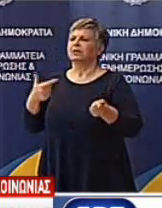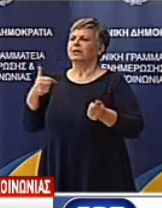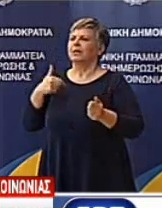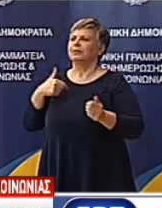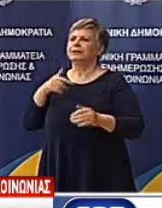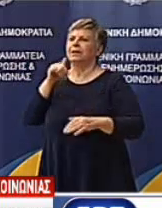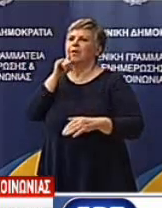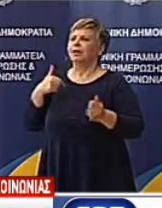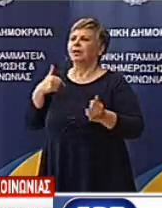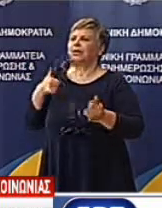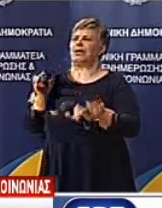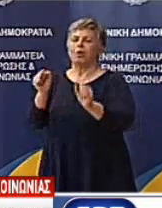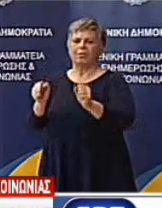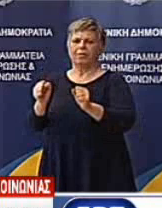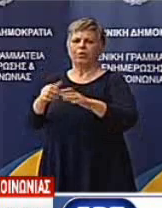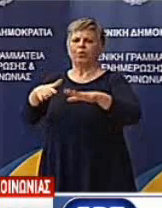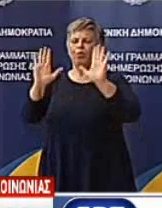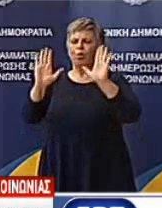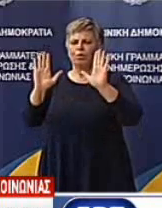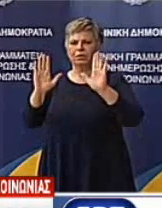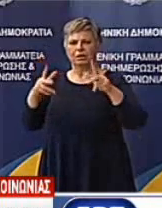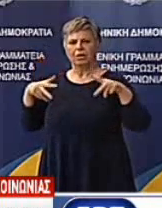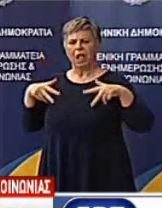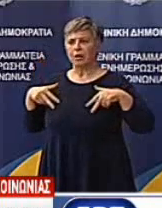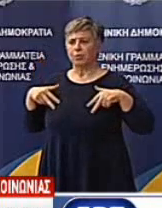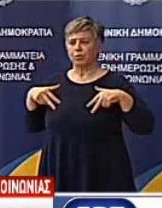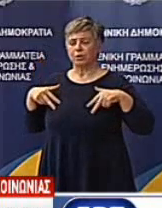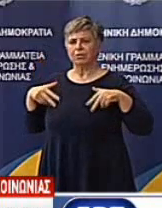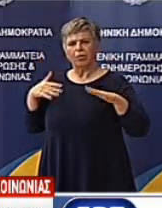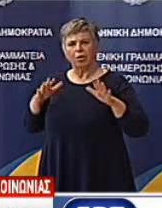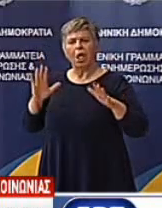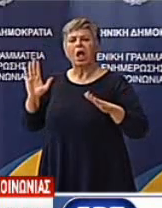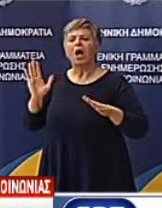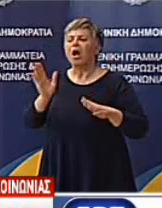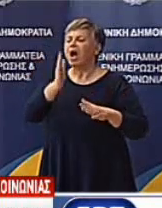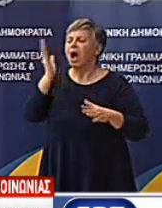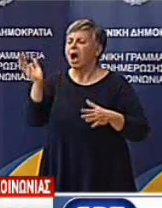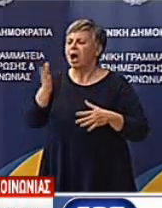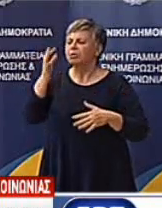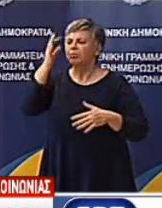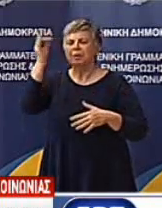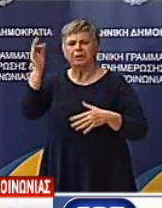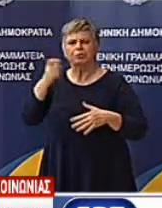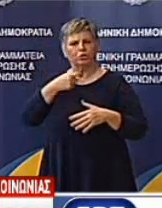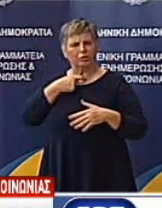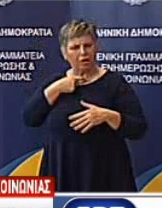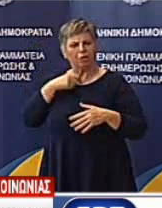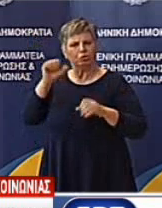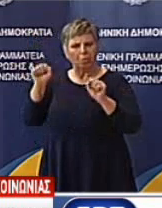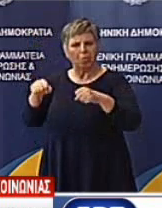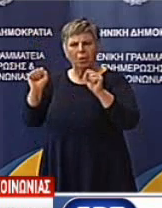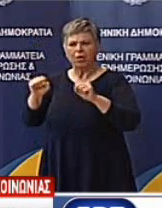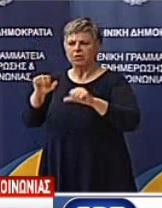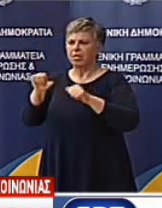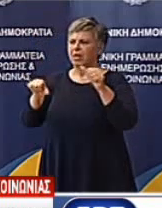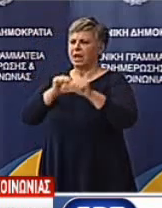πάντα στη θέση του. Κανένας από την κυβέρνηση του ΣΥΡΙΖΑ. Όποτε κρυφθεί αναγκαίο και αν και εφόσον, αυτή τη στιγμή όμως δεν μπαίνει τέτοιο ζήτημα.